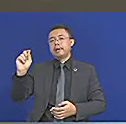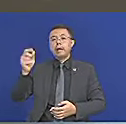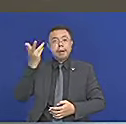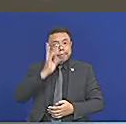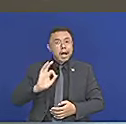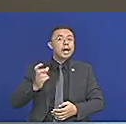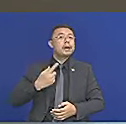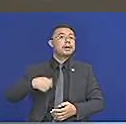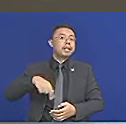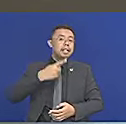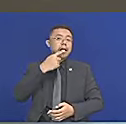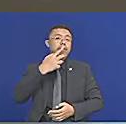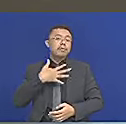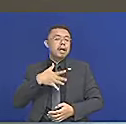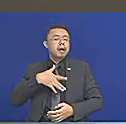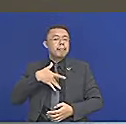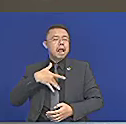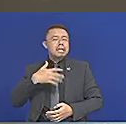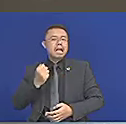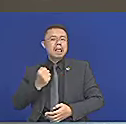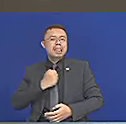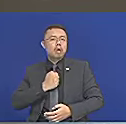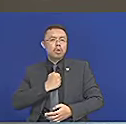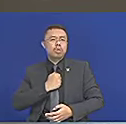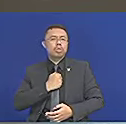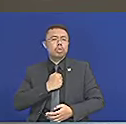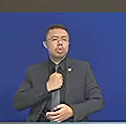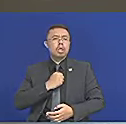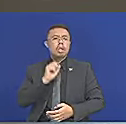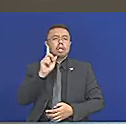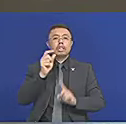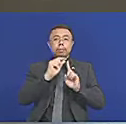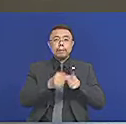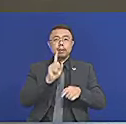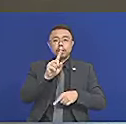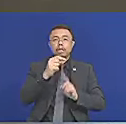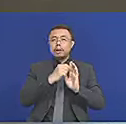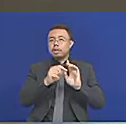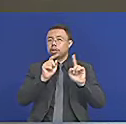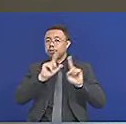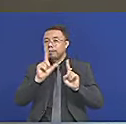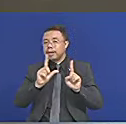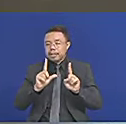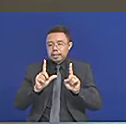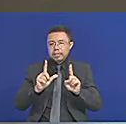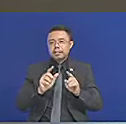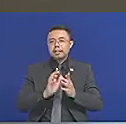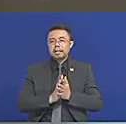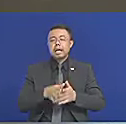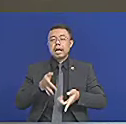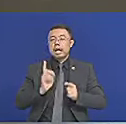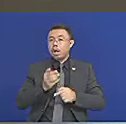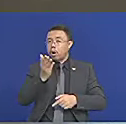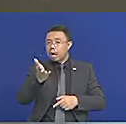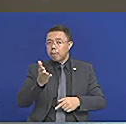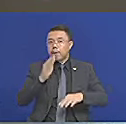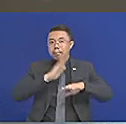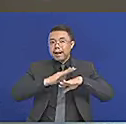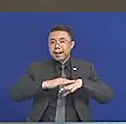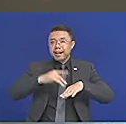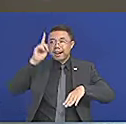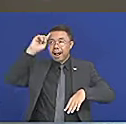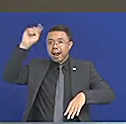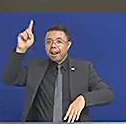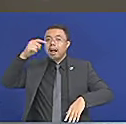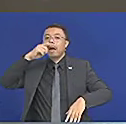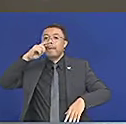Baru kita memiliki perasaan takut, ya. 1 Petrus 1 ayat 17. Kalau kamu memanggil Allah